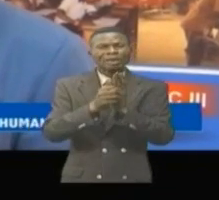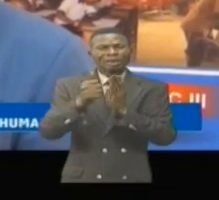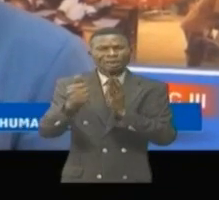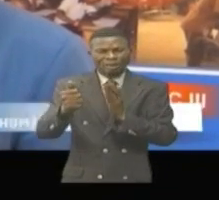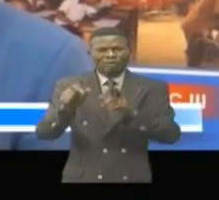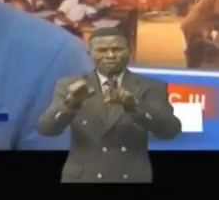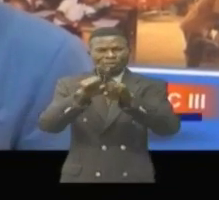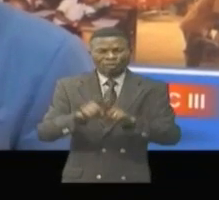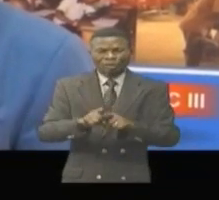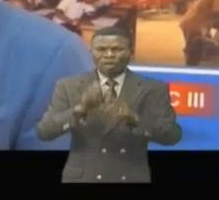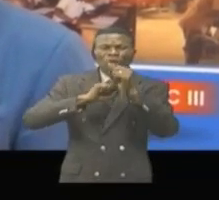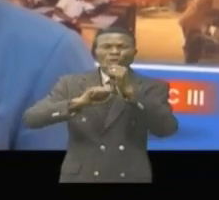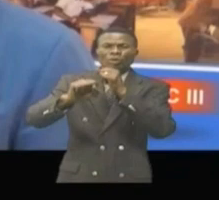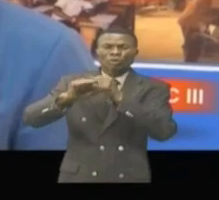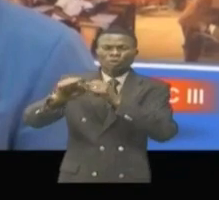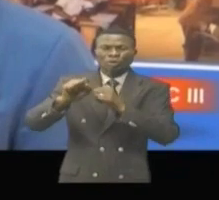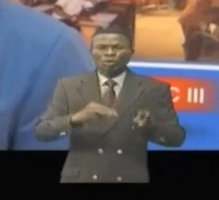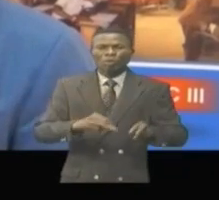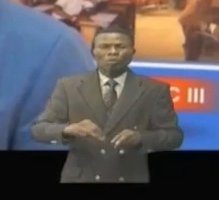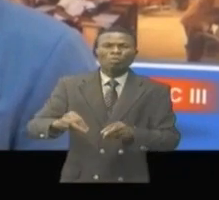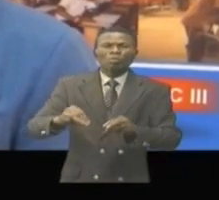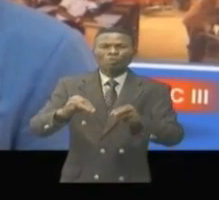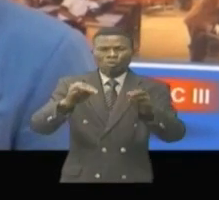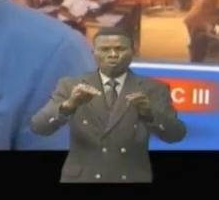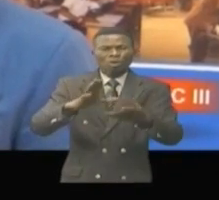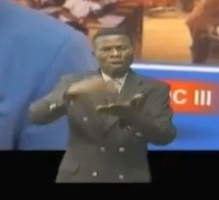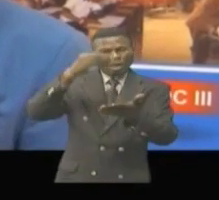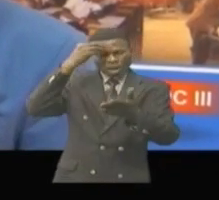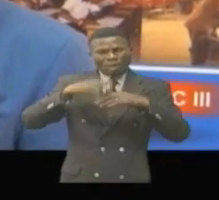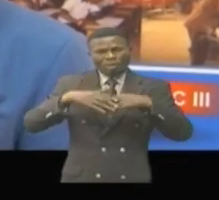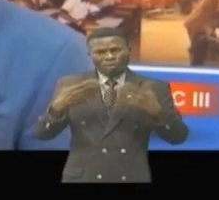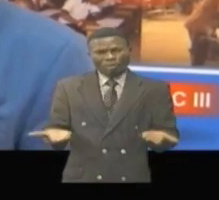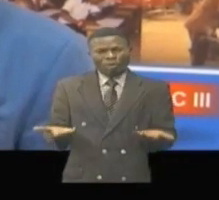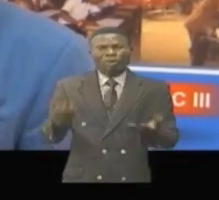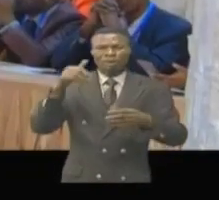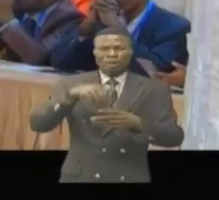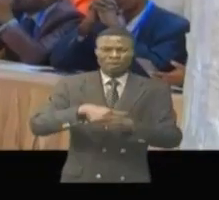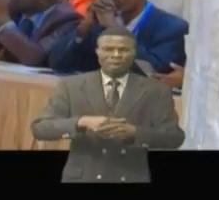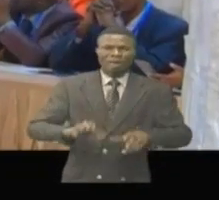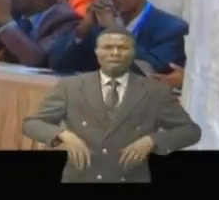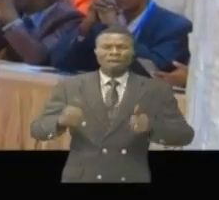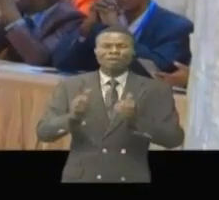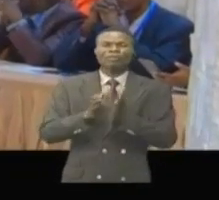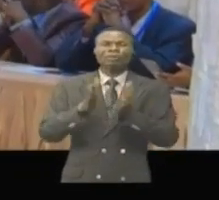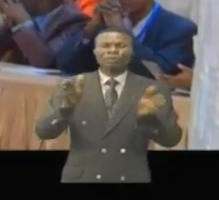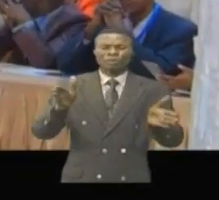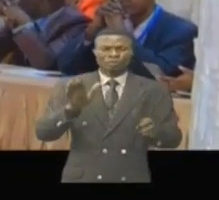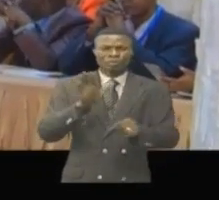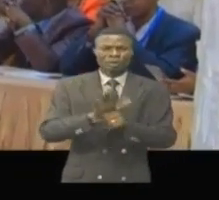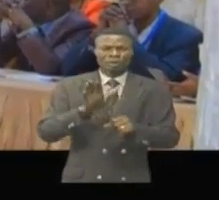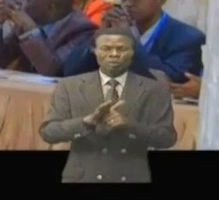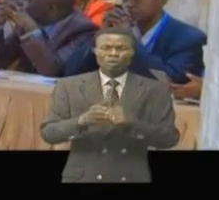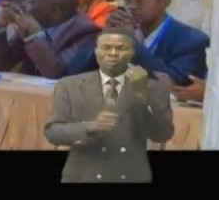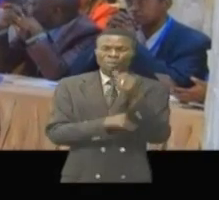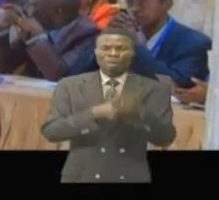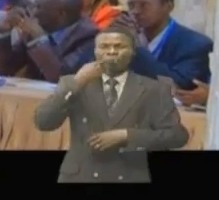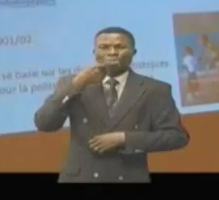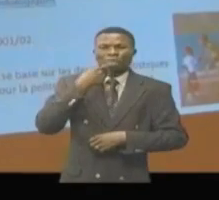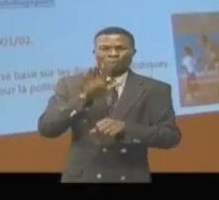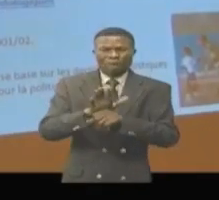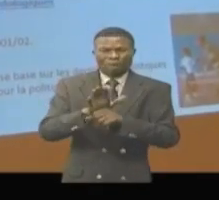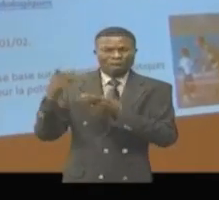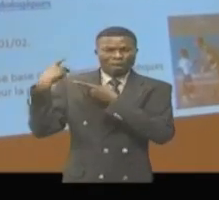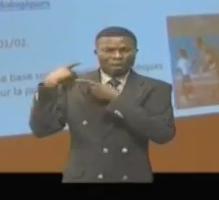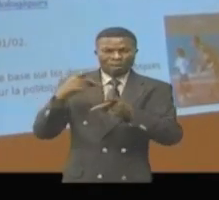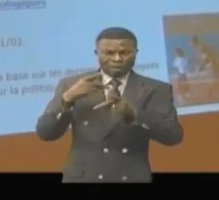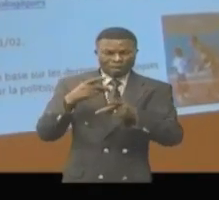et promouvoir les possibilités d'apprentissage tout au long de la vie. Selon les différents intervenants, depuis la réalisation des